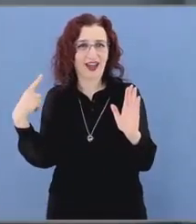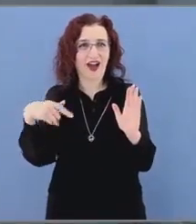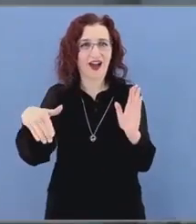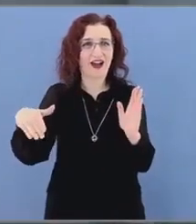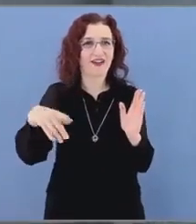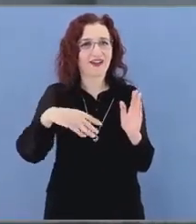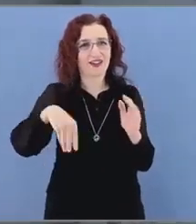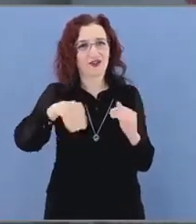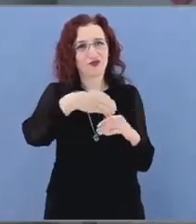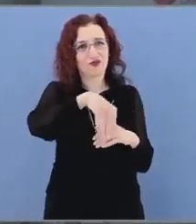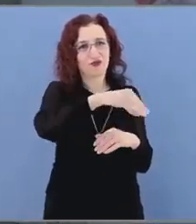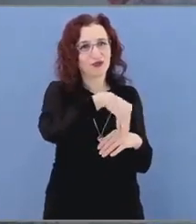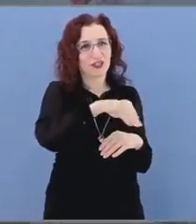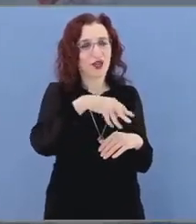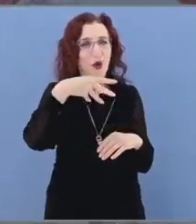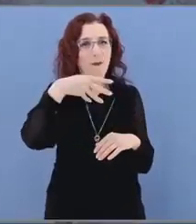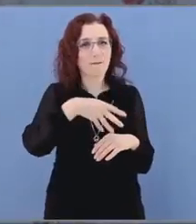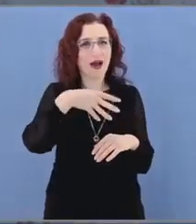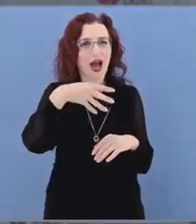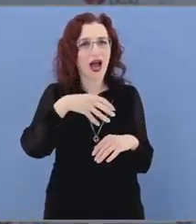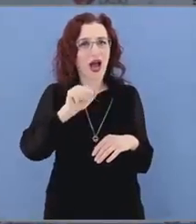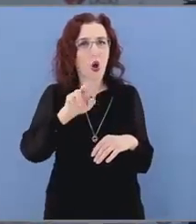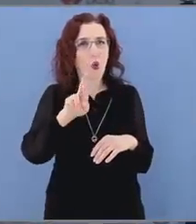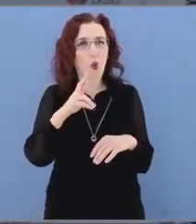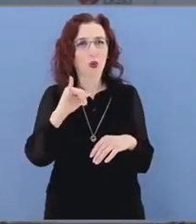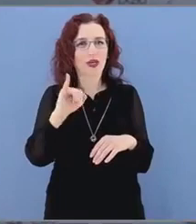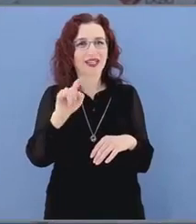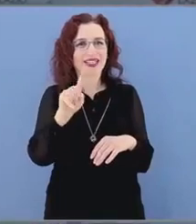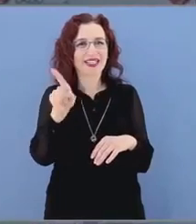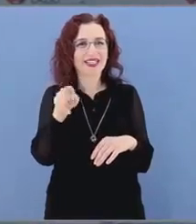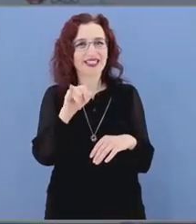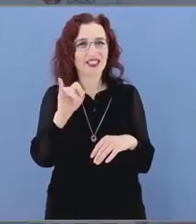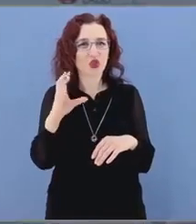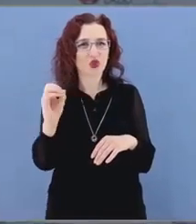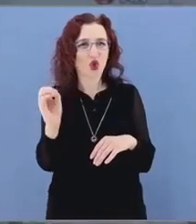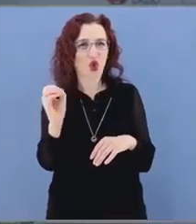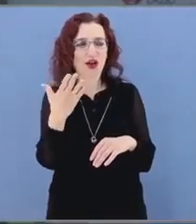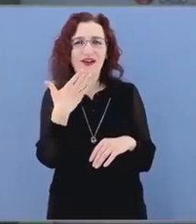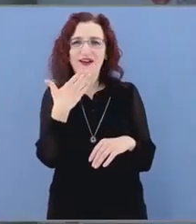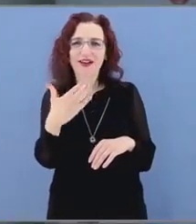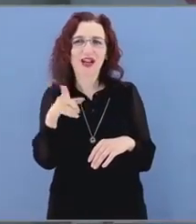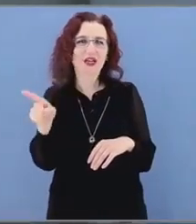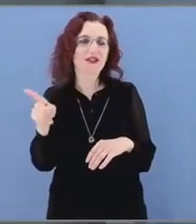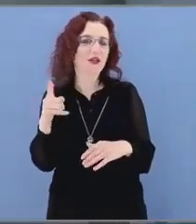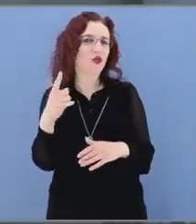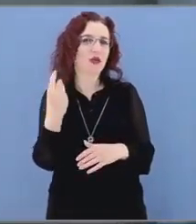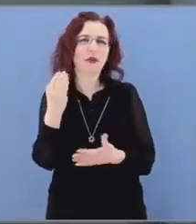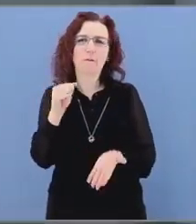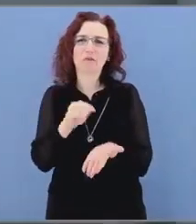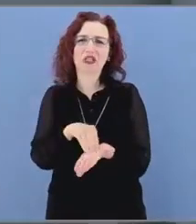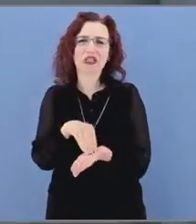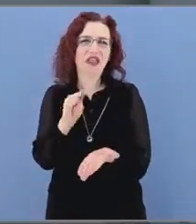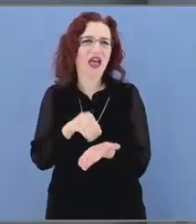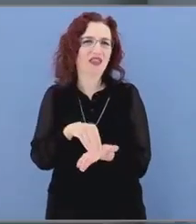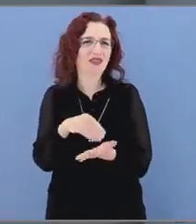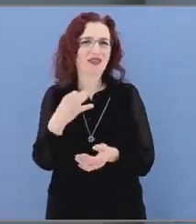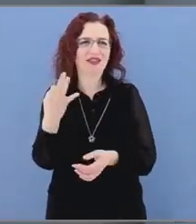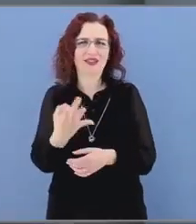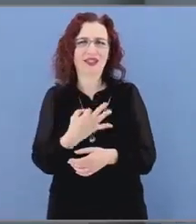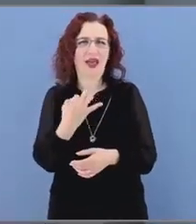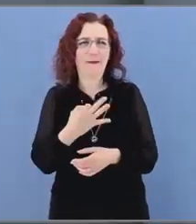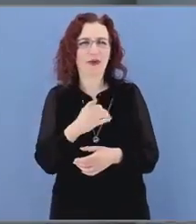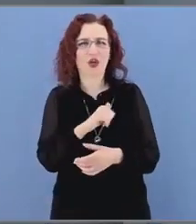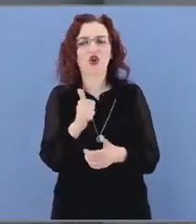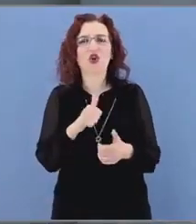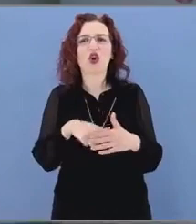Veloccia, che ringrazio per essere veramente sempre presente per il territorio, veramente non solo per calcio sociale, veramente